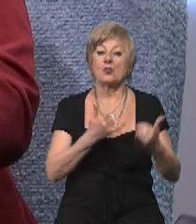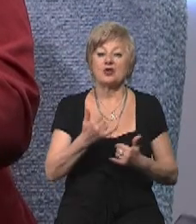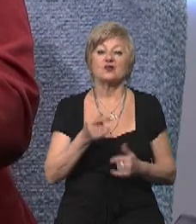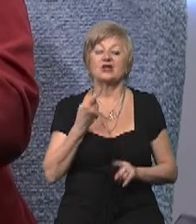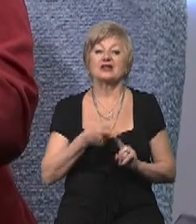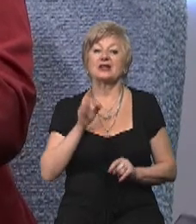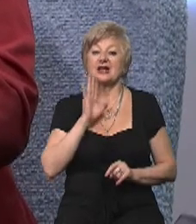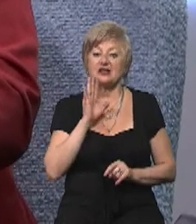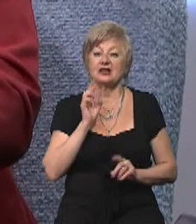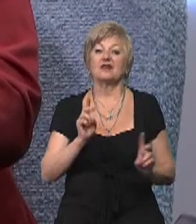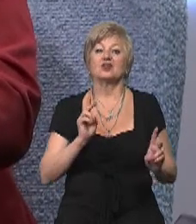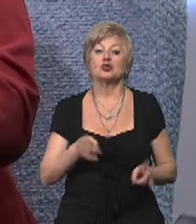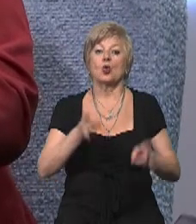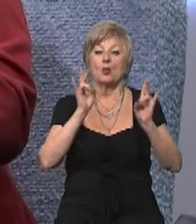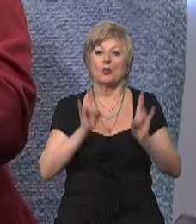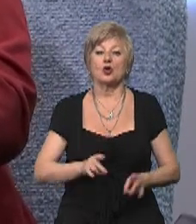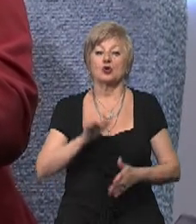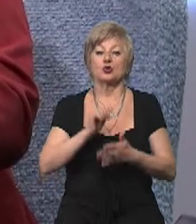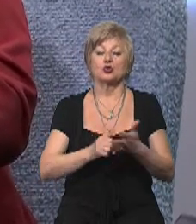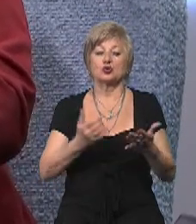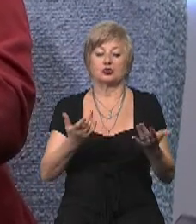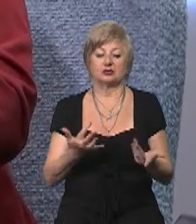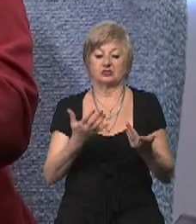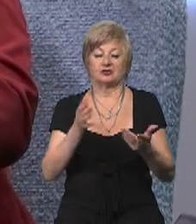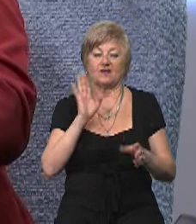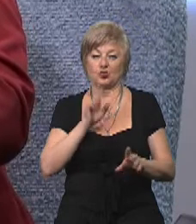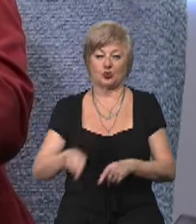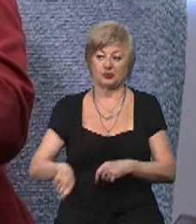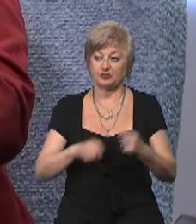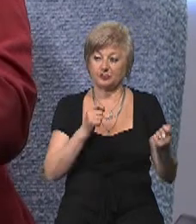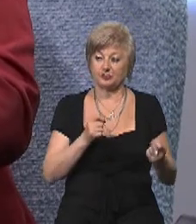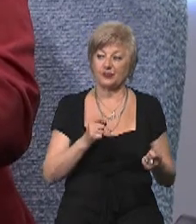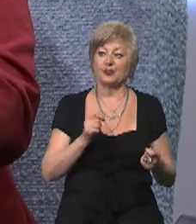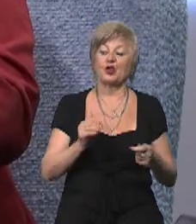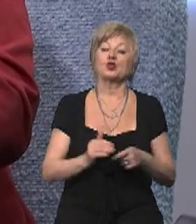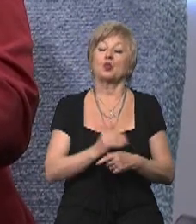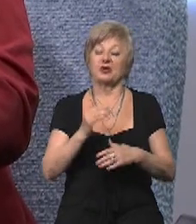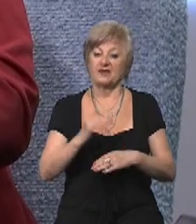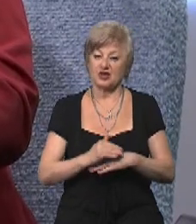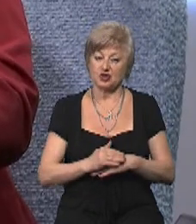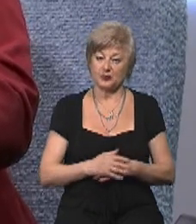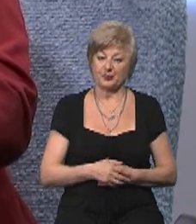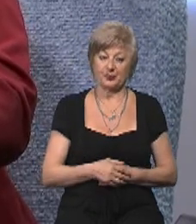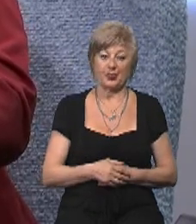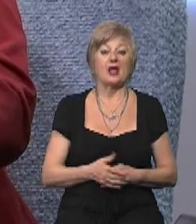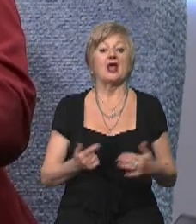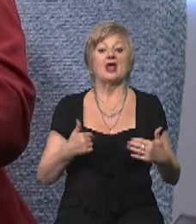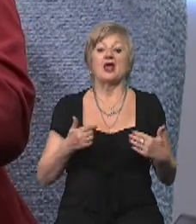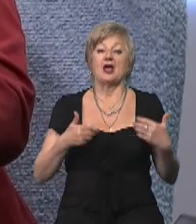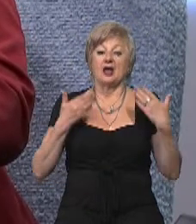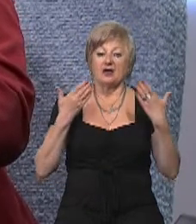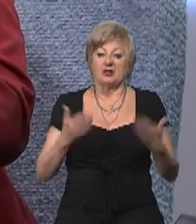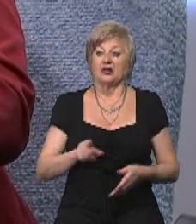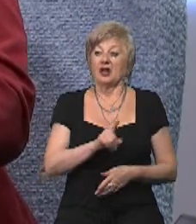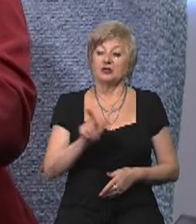цією дівчиною, яка постраждала від окропу. Добрий вечір, пані Анастасія. Я вітаю вас у